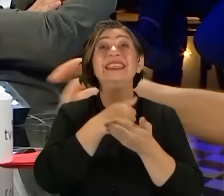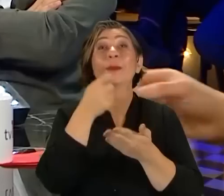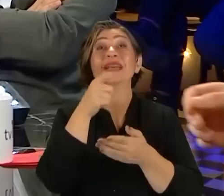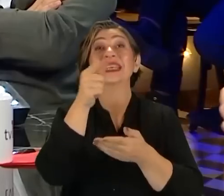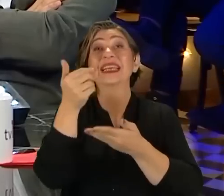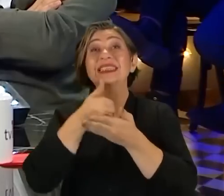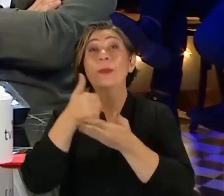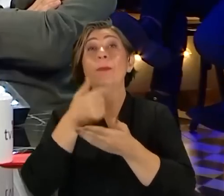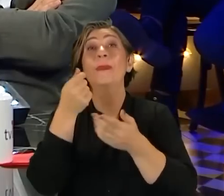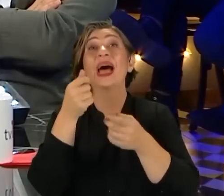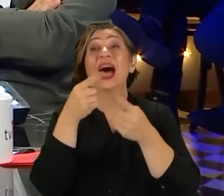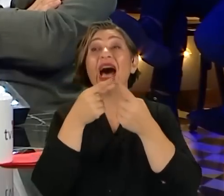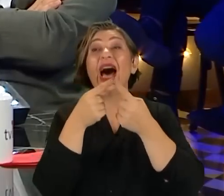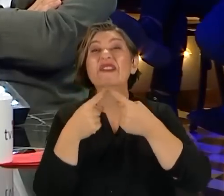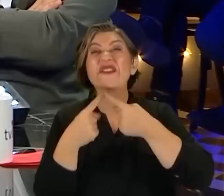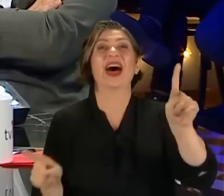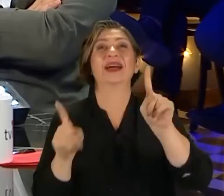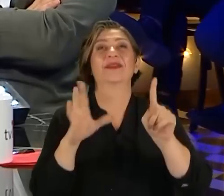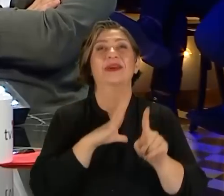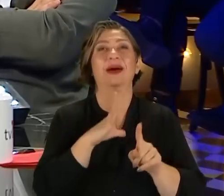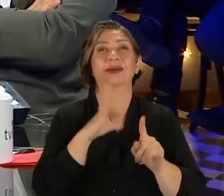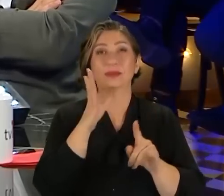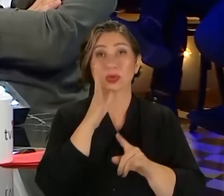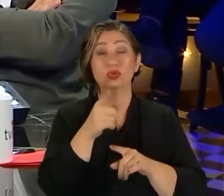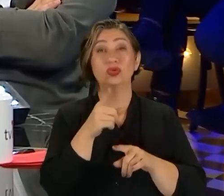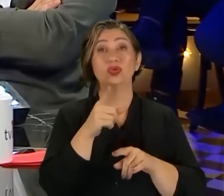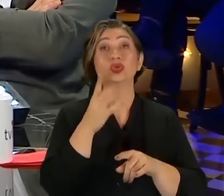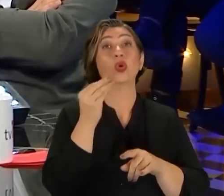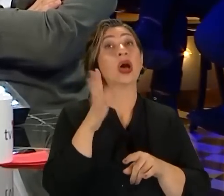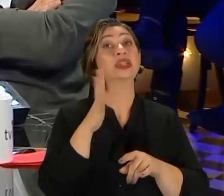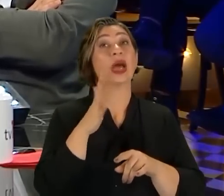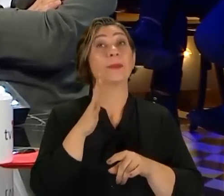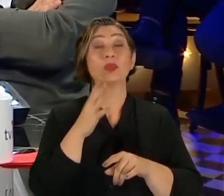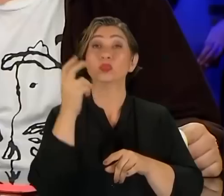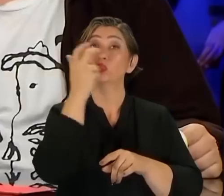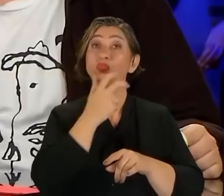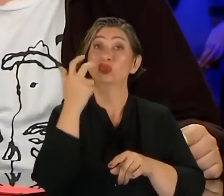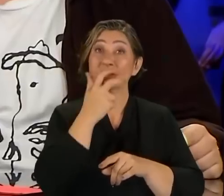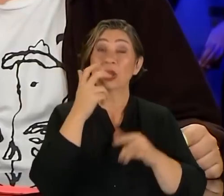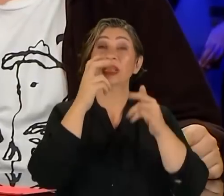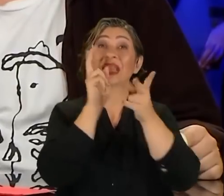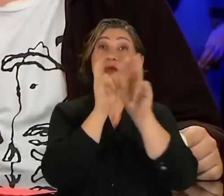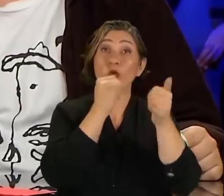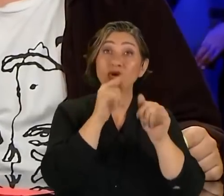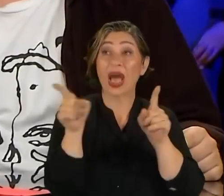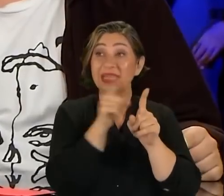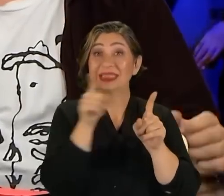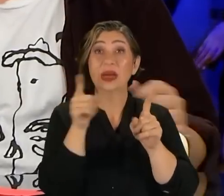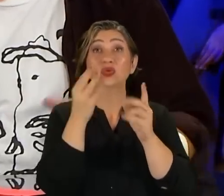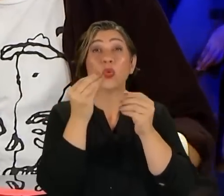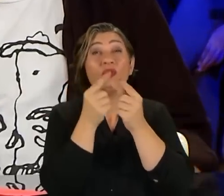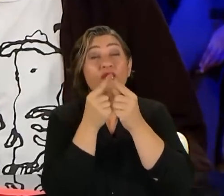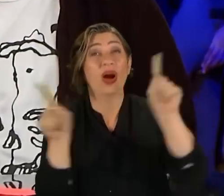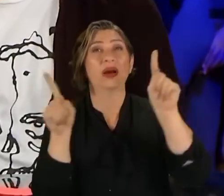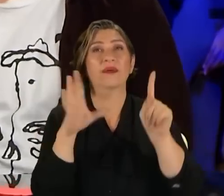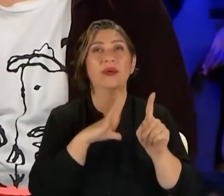parayla sizin kazandığınız para arasında dünya kadar fark var. Biliyor musunuz bunu? Çok acayip bir şey. Ben biliyorum. Müzisyenlerle oyuncular arasında korkunç